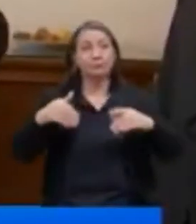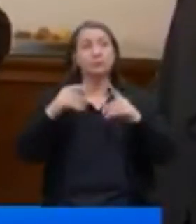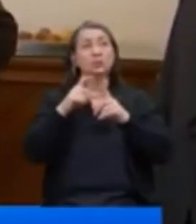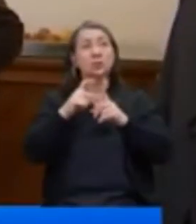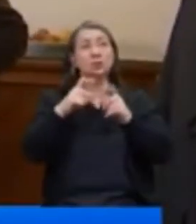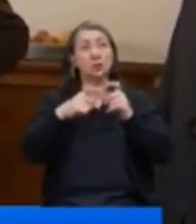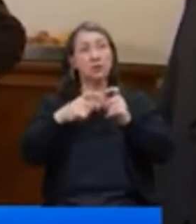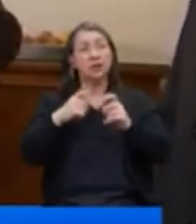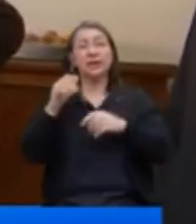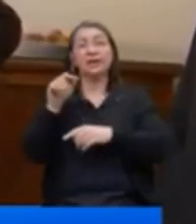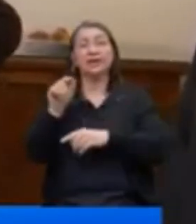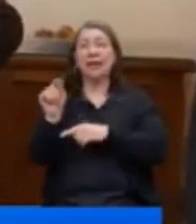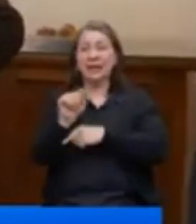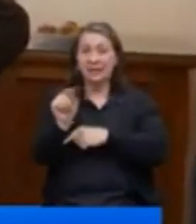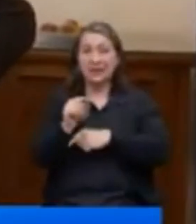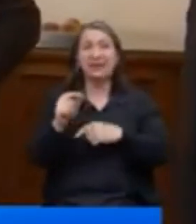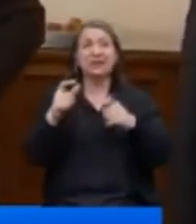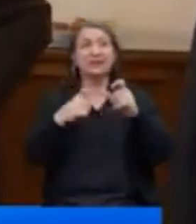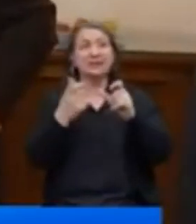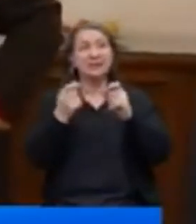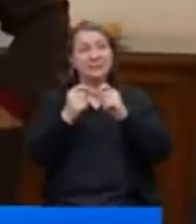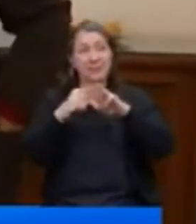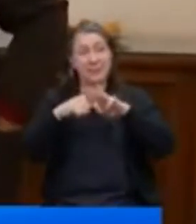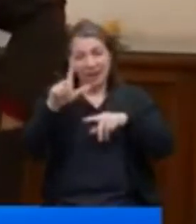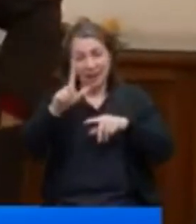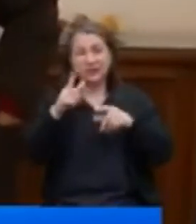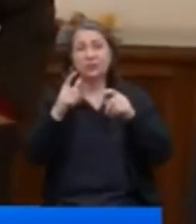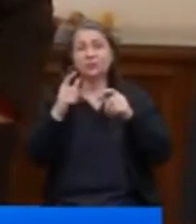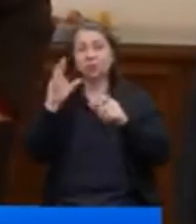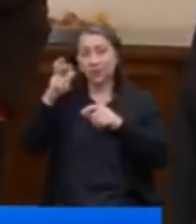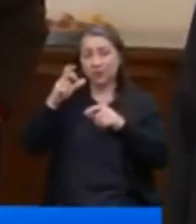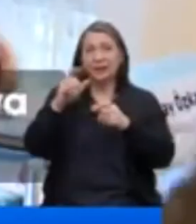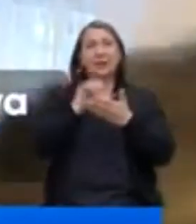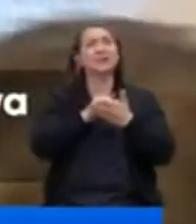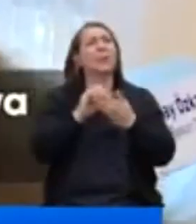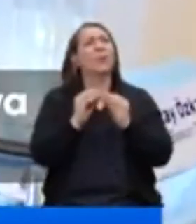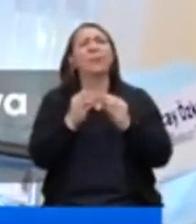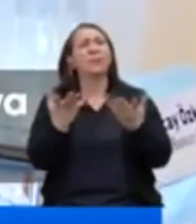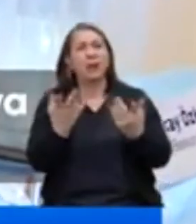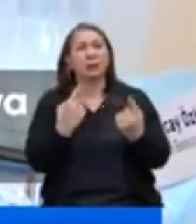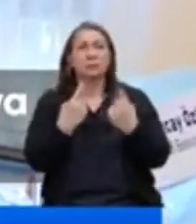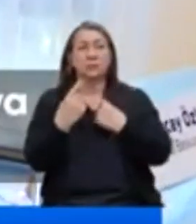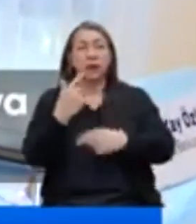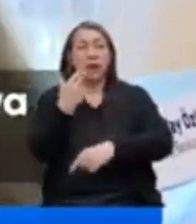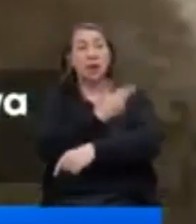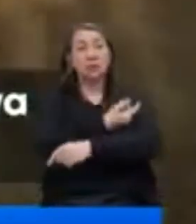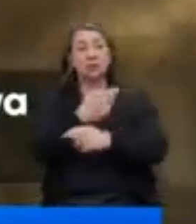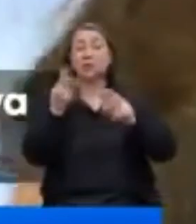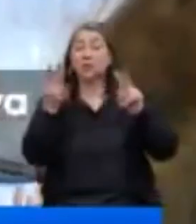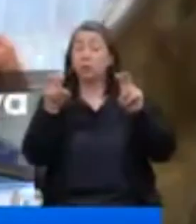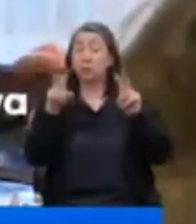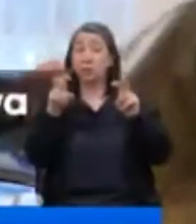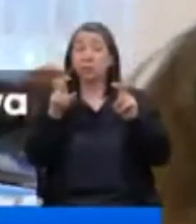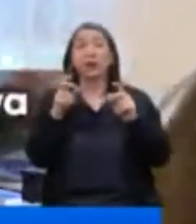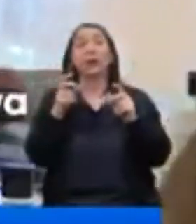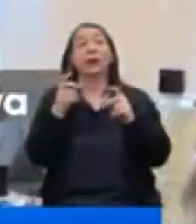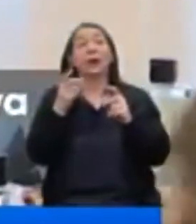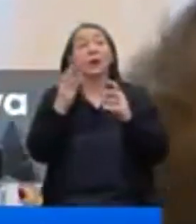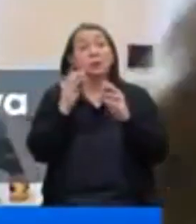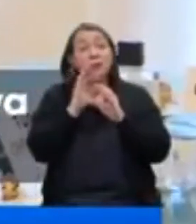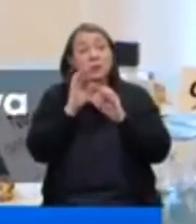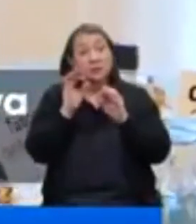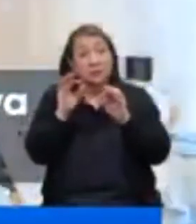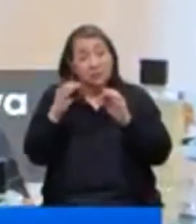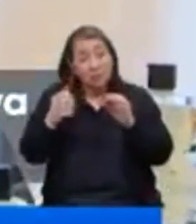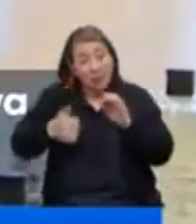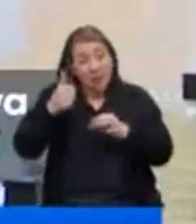Şentürk ve Genel Sekreter Sibel Güneş'le gazetecilerin sorunlarını konuştu. Aşık konusunda bir mektup yazdım Sayın